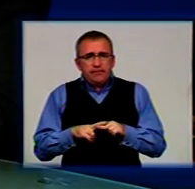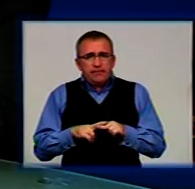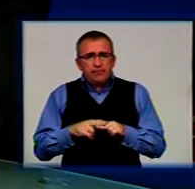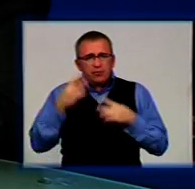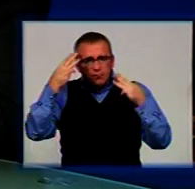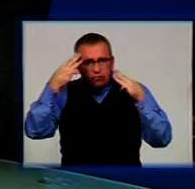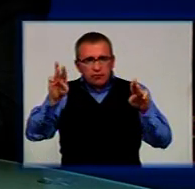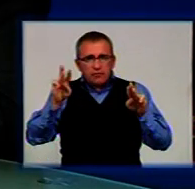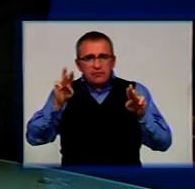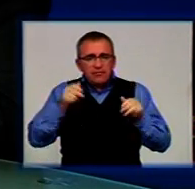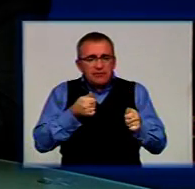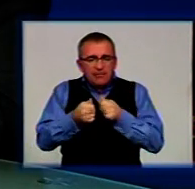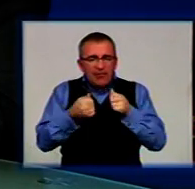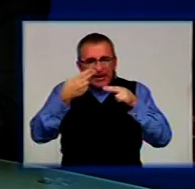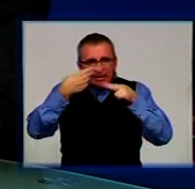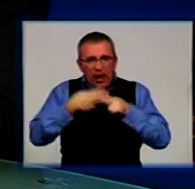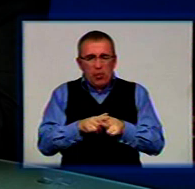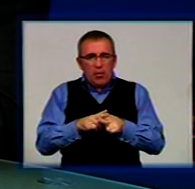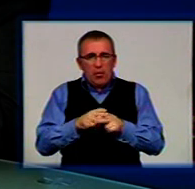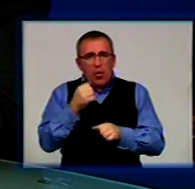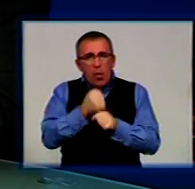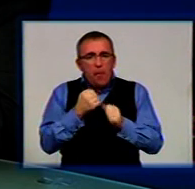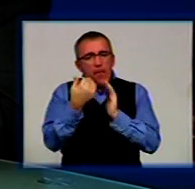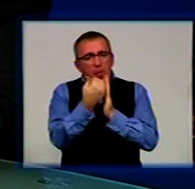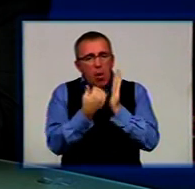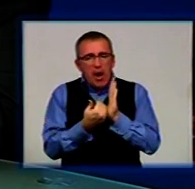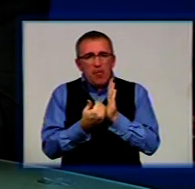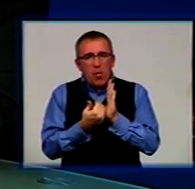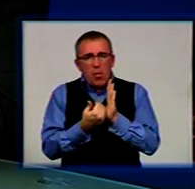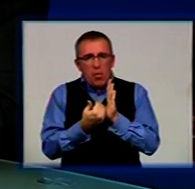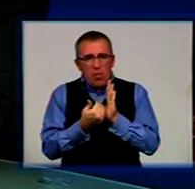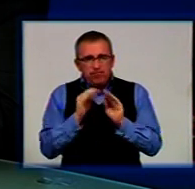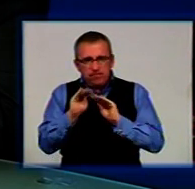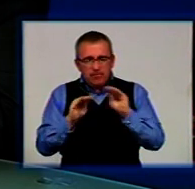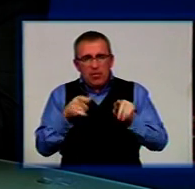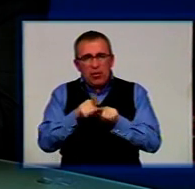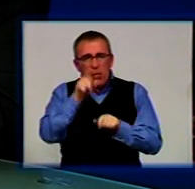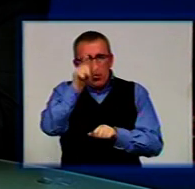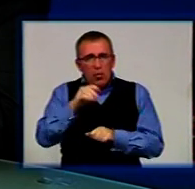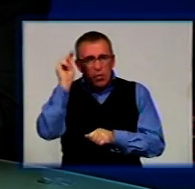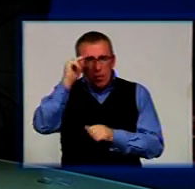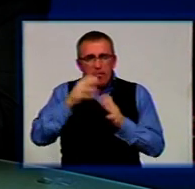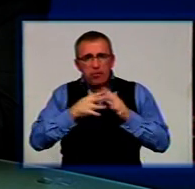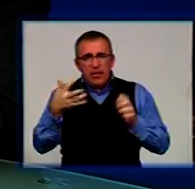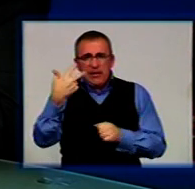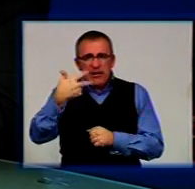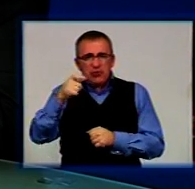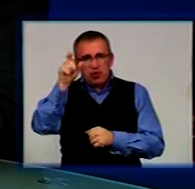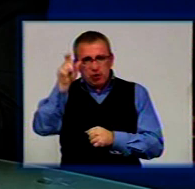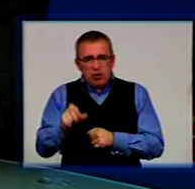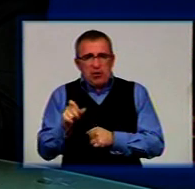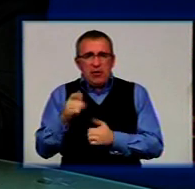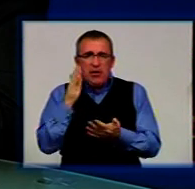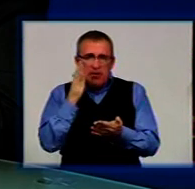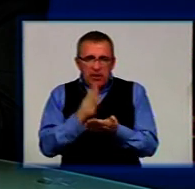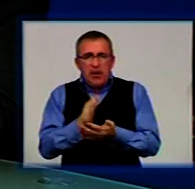сучасні IT-технології, тобто розробка програмного забезпечення. Таких людей навчалося більше 30 чоловік.